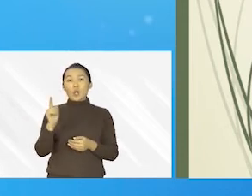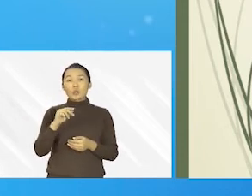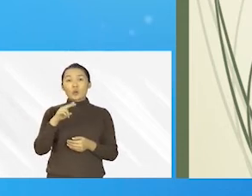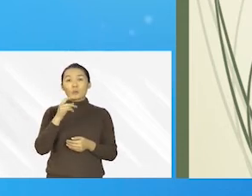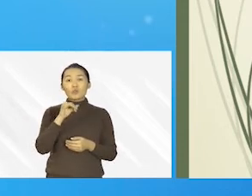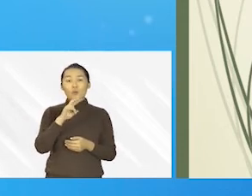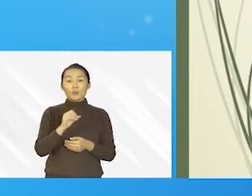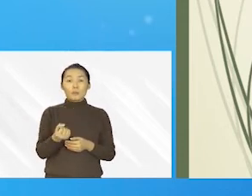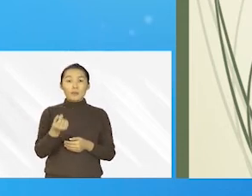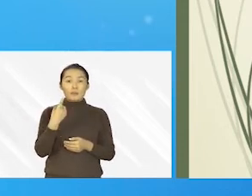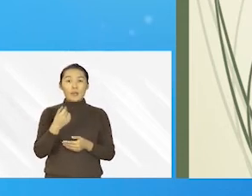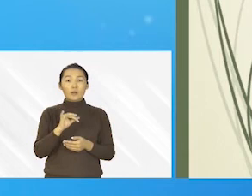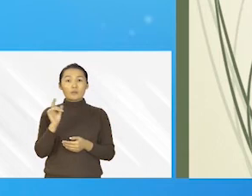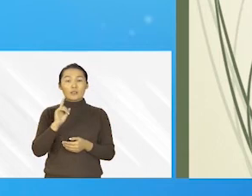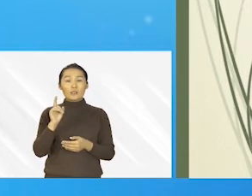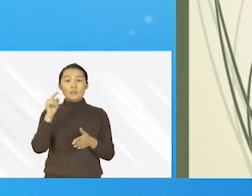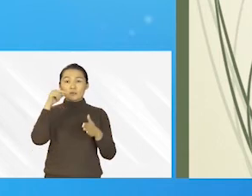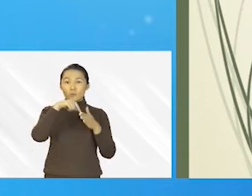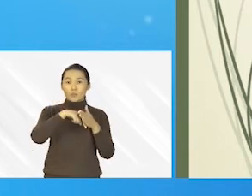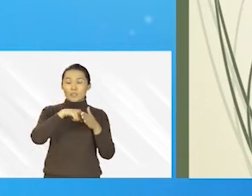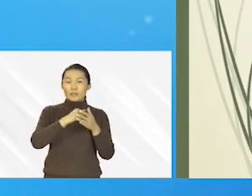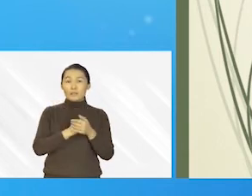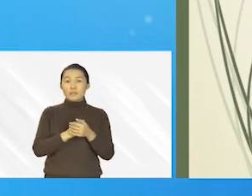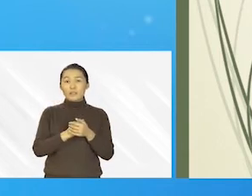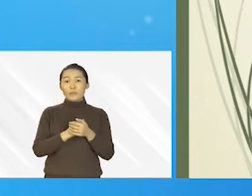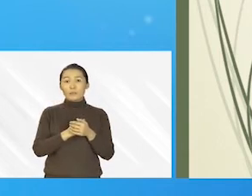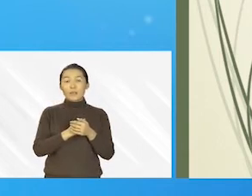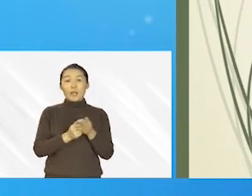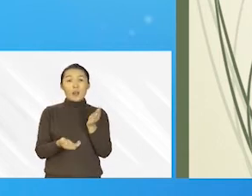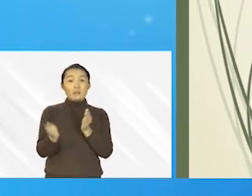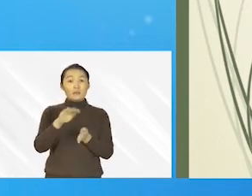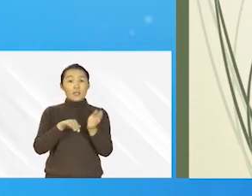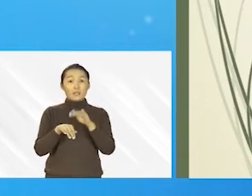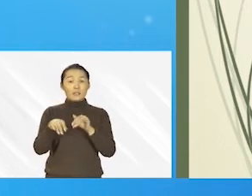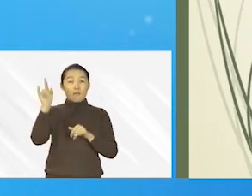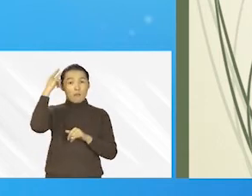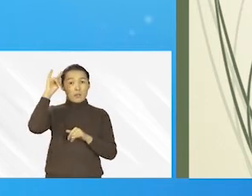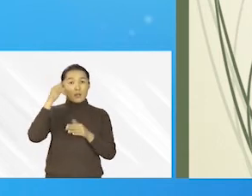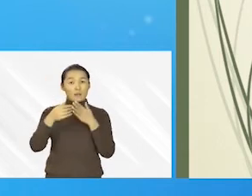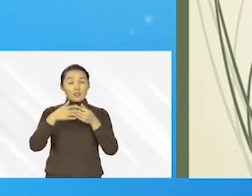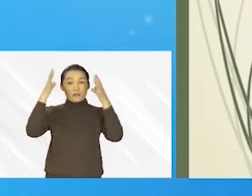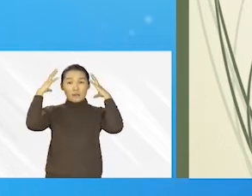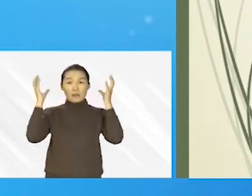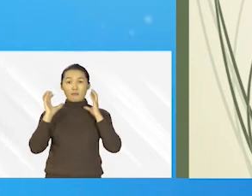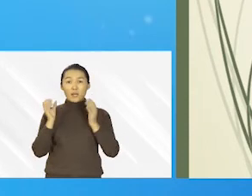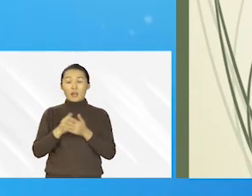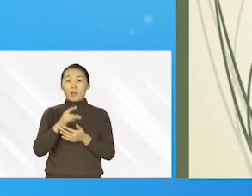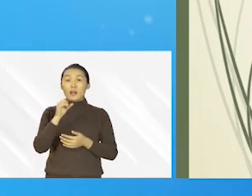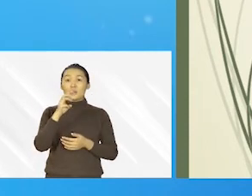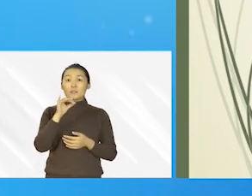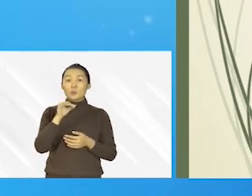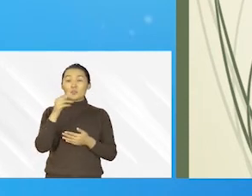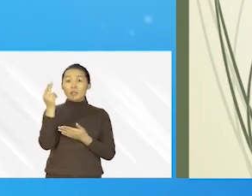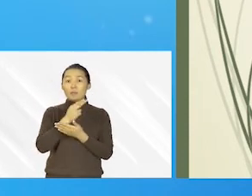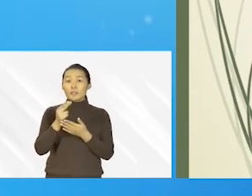пчелы появляются из внутренностей зарытого быка или льва. Однако уже Аристотель описал